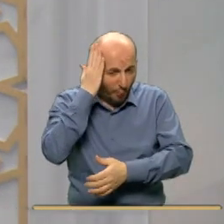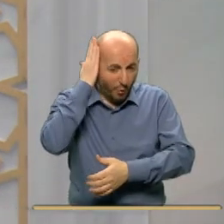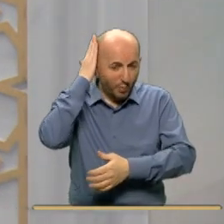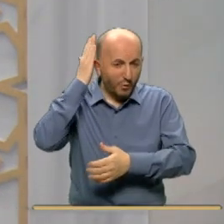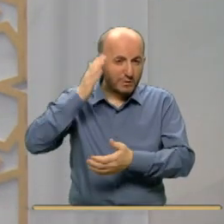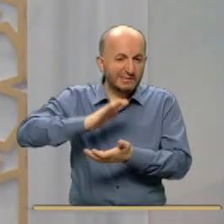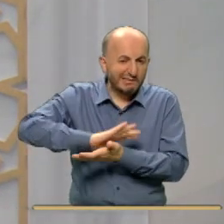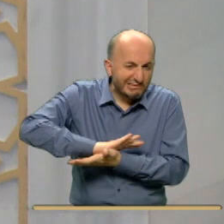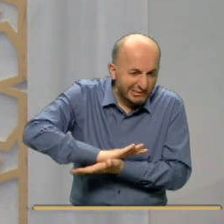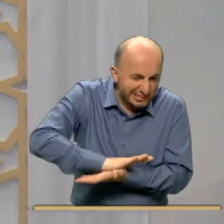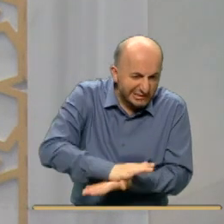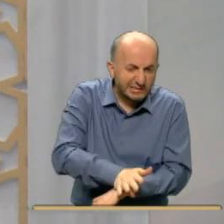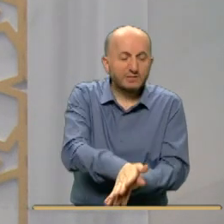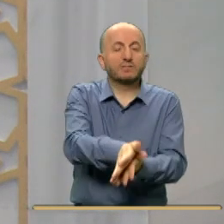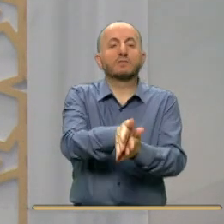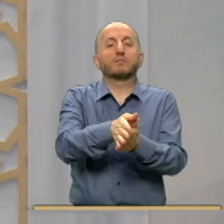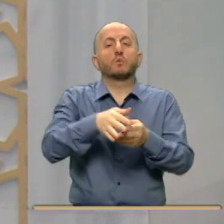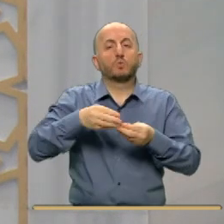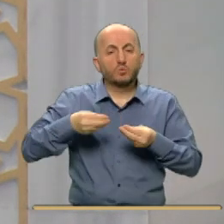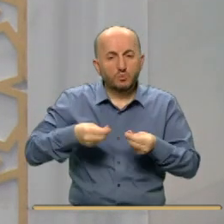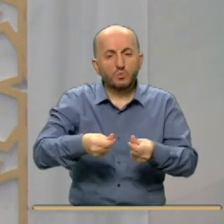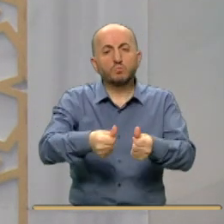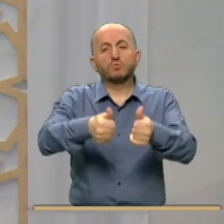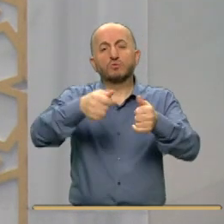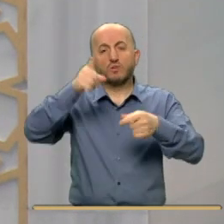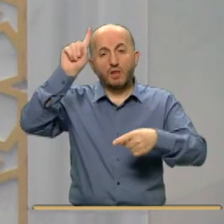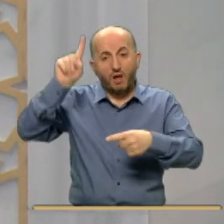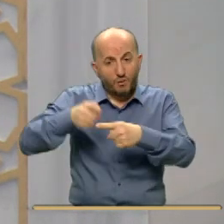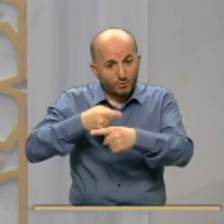haysiyetinin ayaklar altına alındığı, zulmün, şirkin,